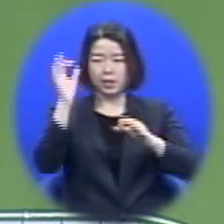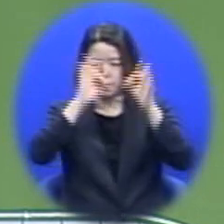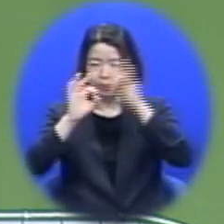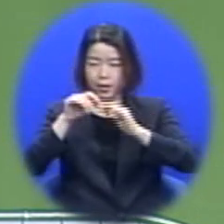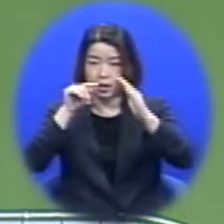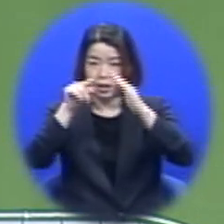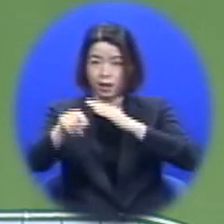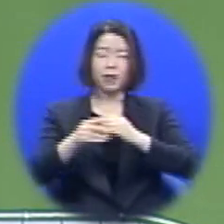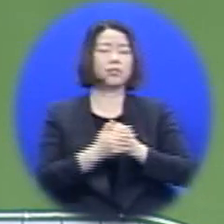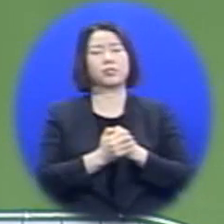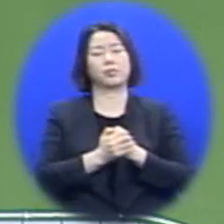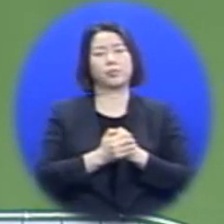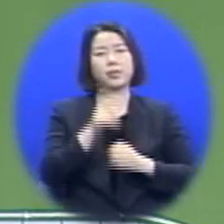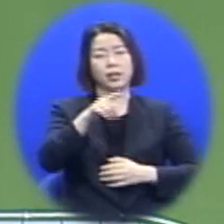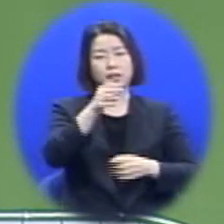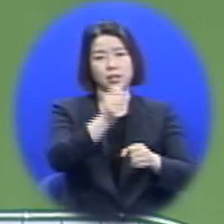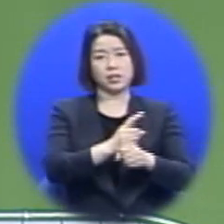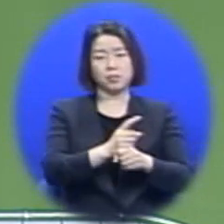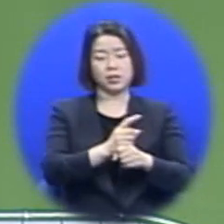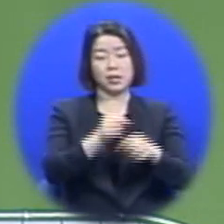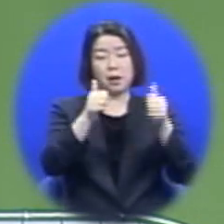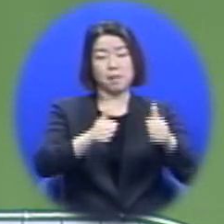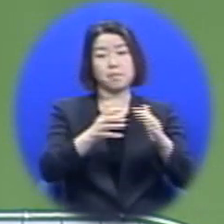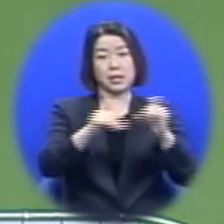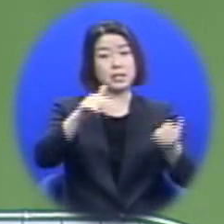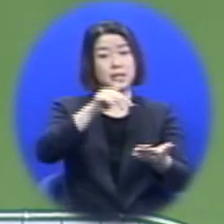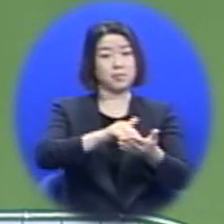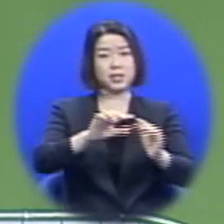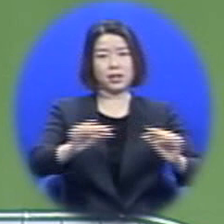찾아갑니다. 그는 이미 판사가 아니지만